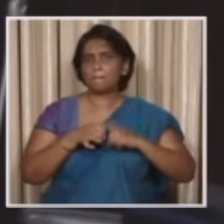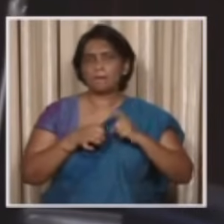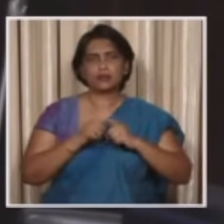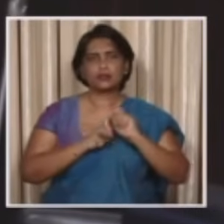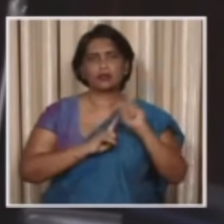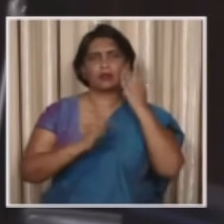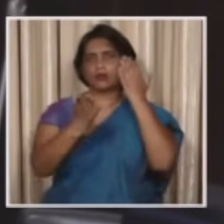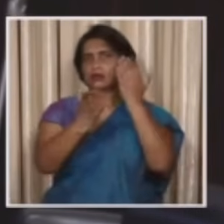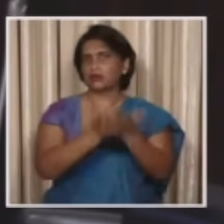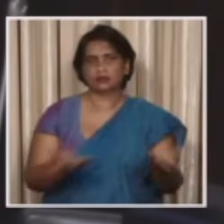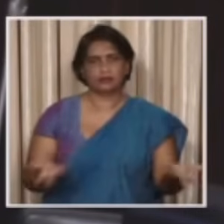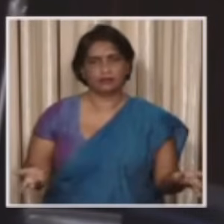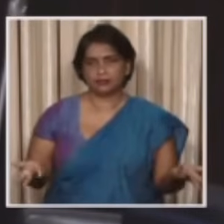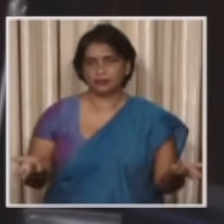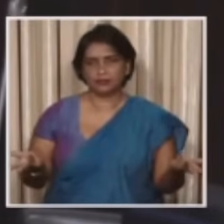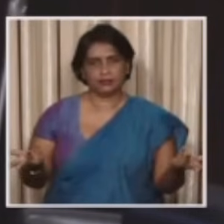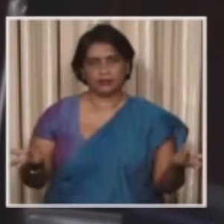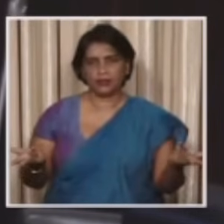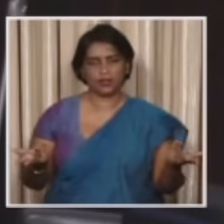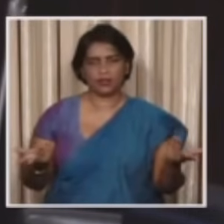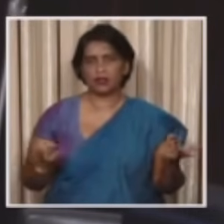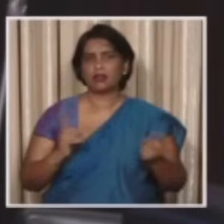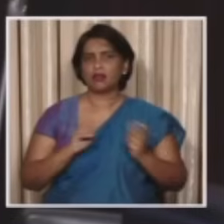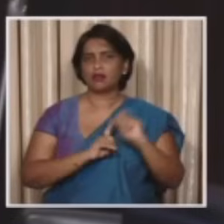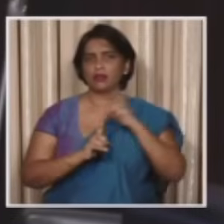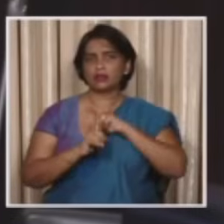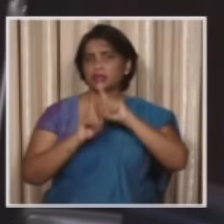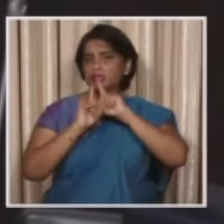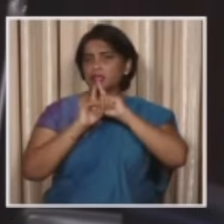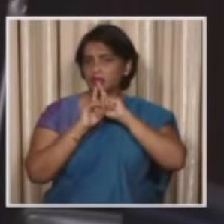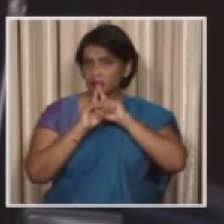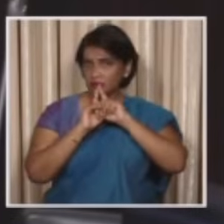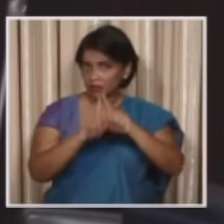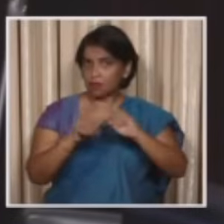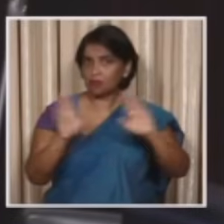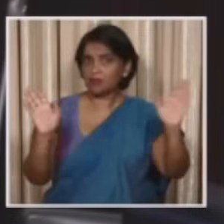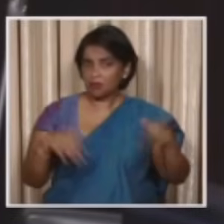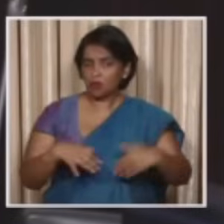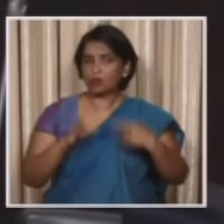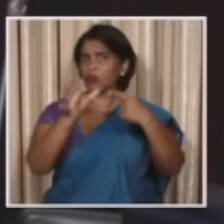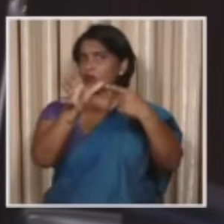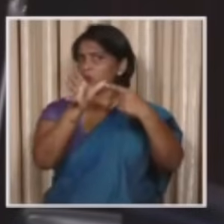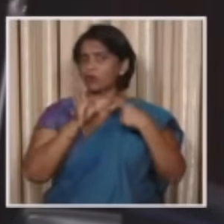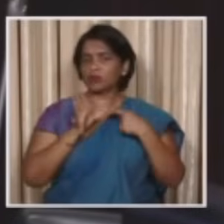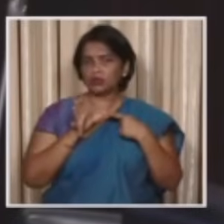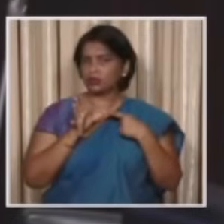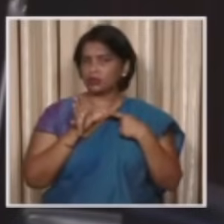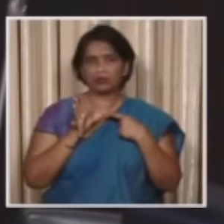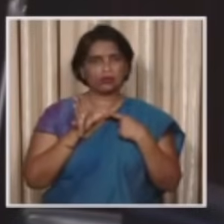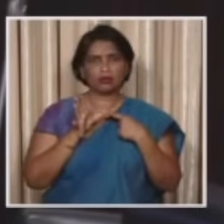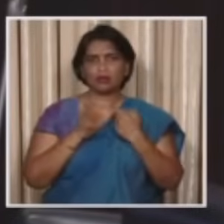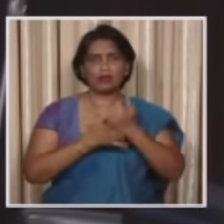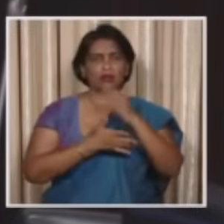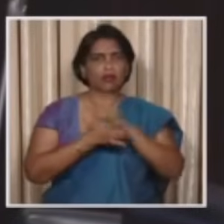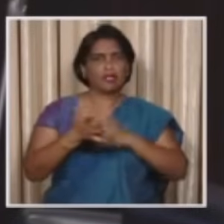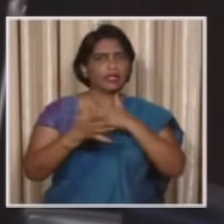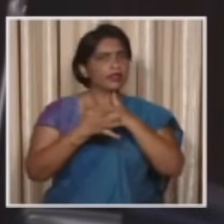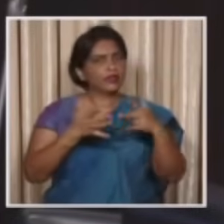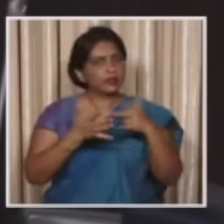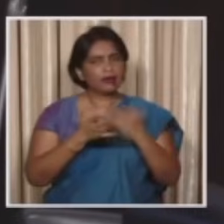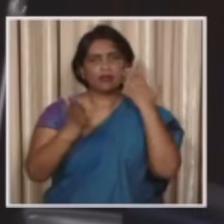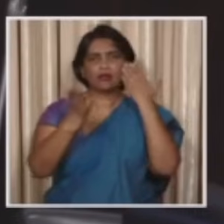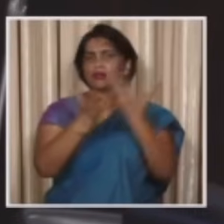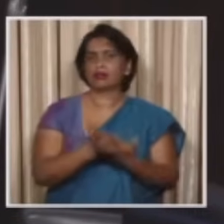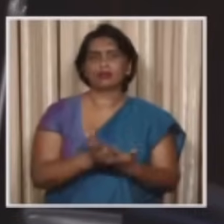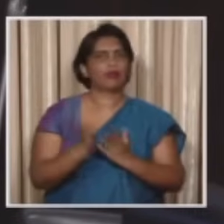ඉදිරිපත් කළා නැහැ. ඒතොර මේ පාර්ලිමේන්තුවට ඉදිරිපත් කරන තෙක් ඒකට පිළිතුරු දෙන්න යම් ලේඛනයක් කියවන්න හරි ඉදිරිපත් කරන්න